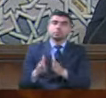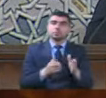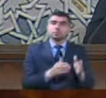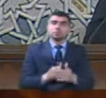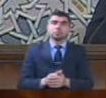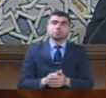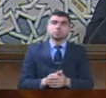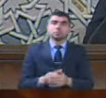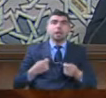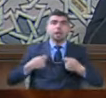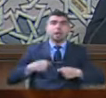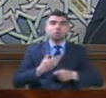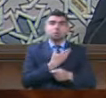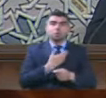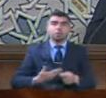كل تعقيب سيد الرئيس.